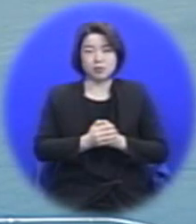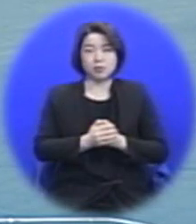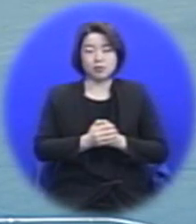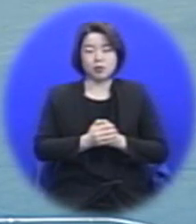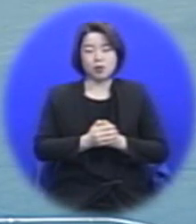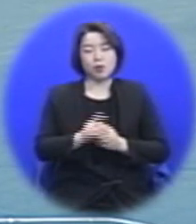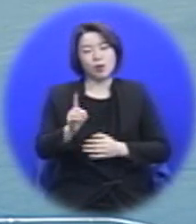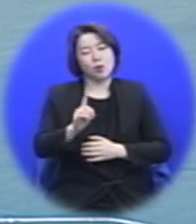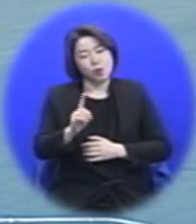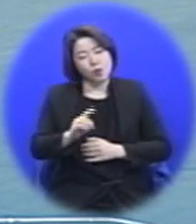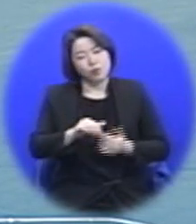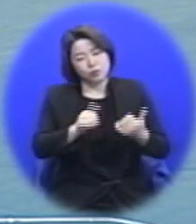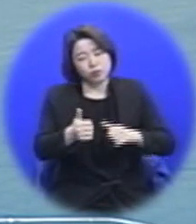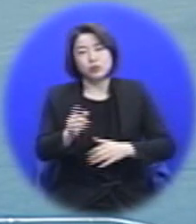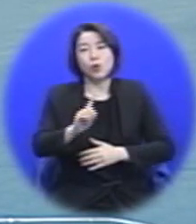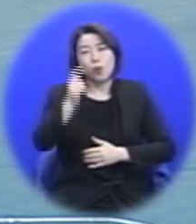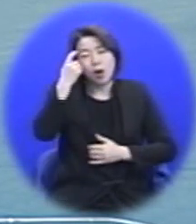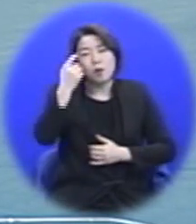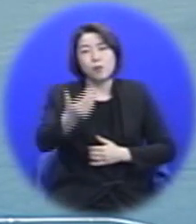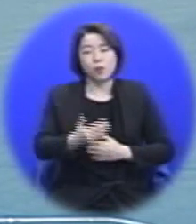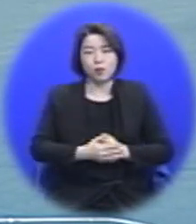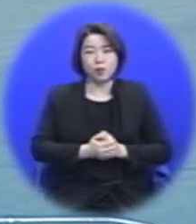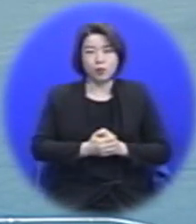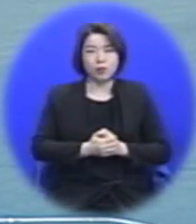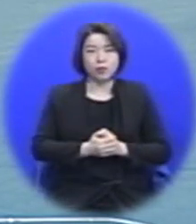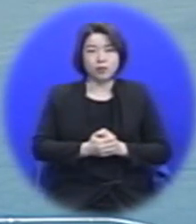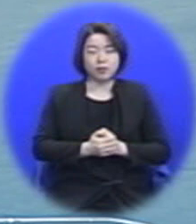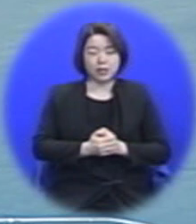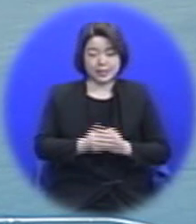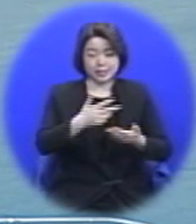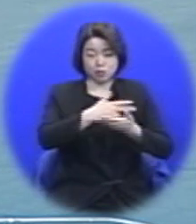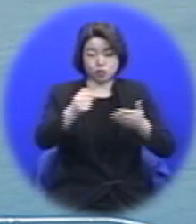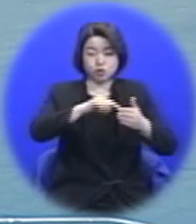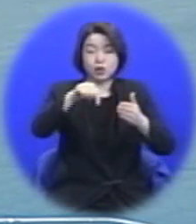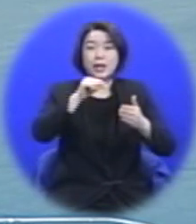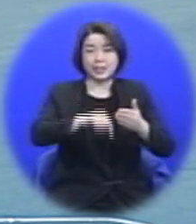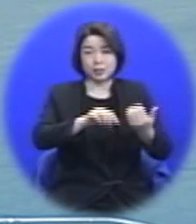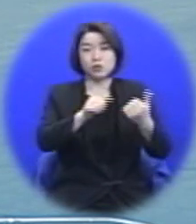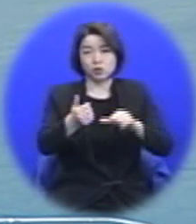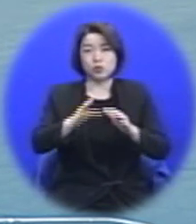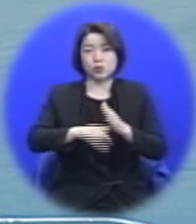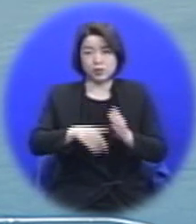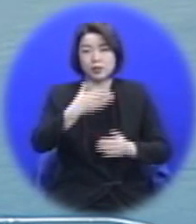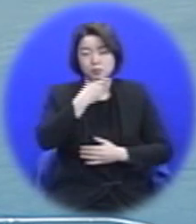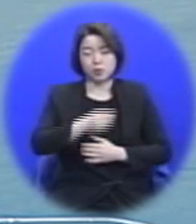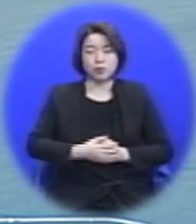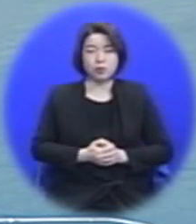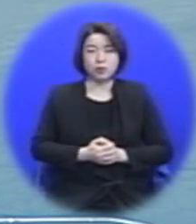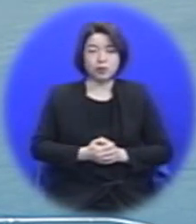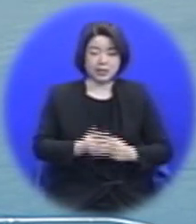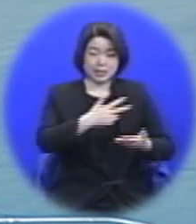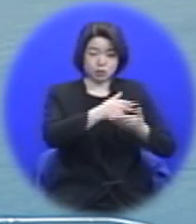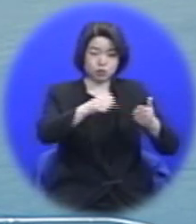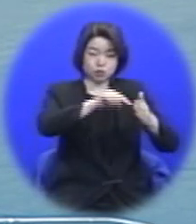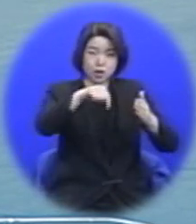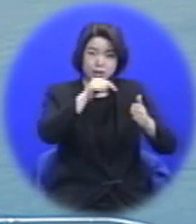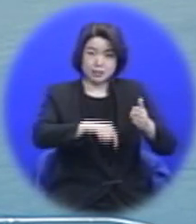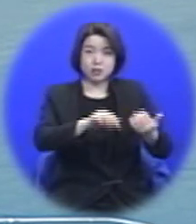왜 복입니까? 주 안에서 죽을 때 그렇다는 것입니다. 여기서 주 안에서 죽는다는